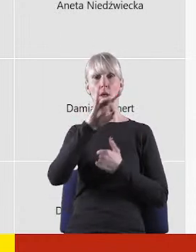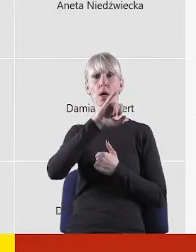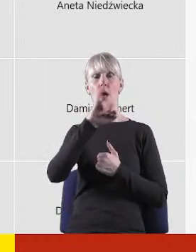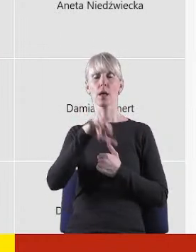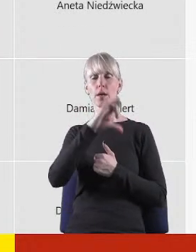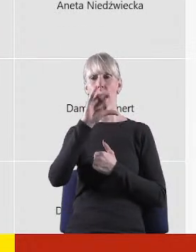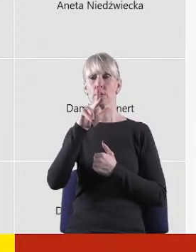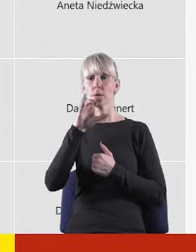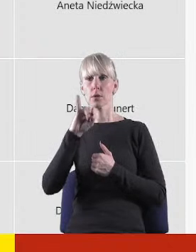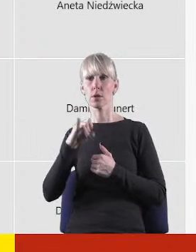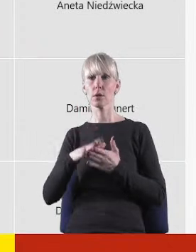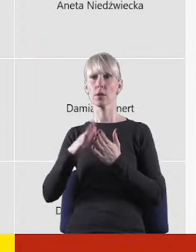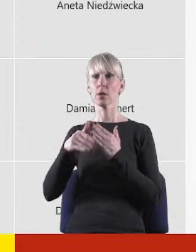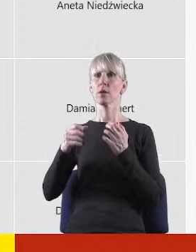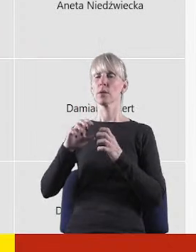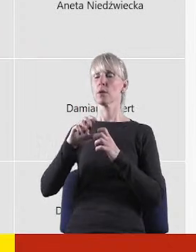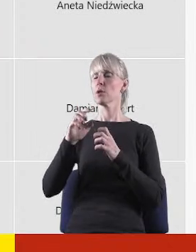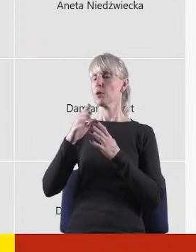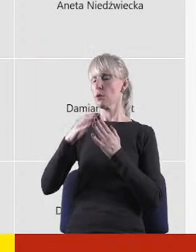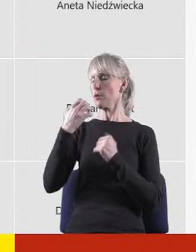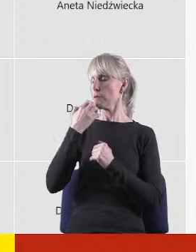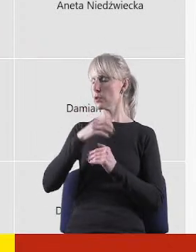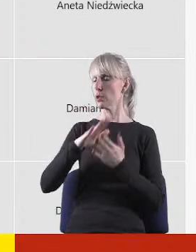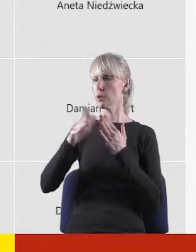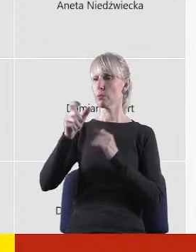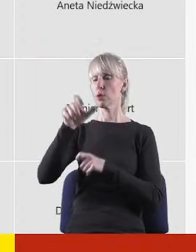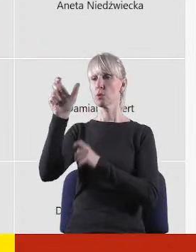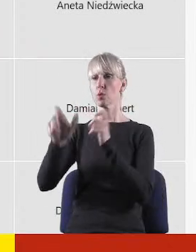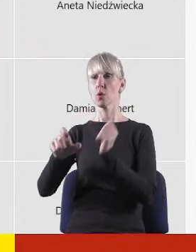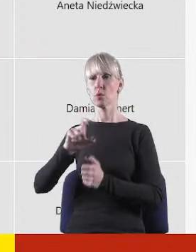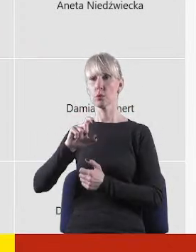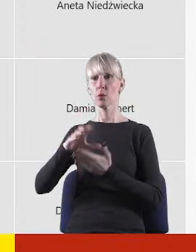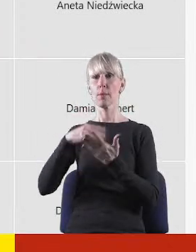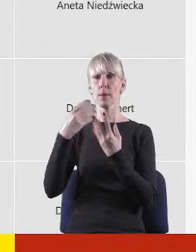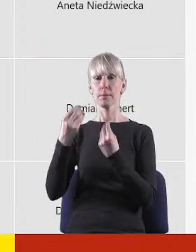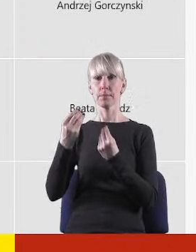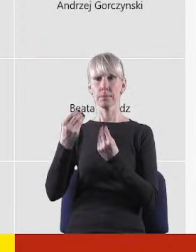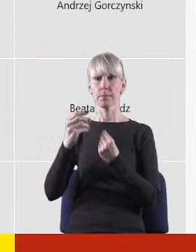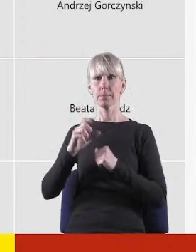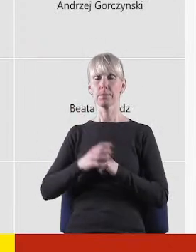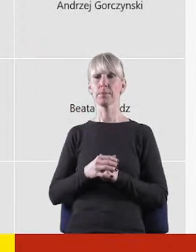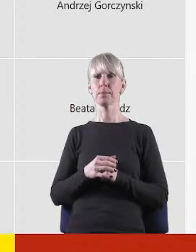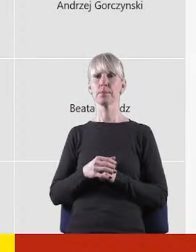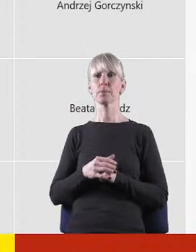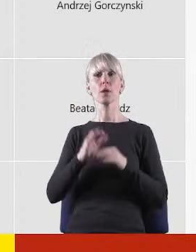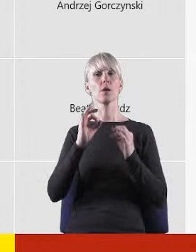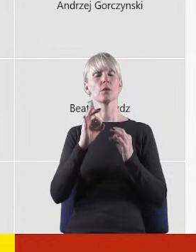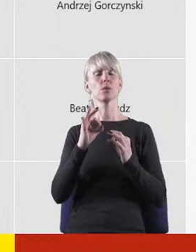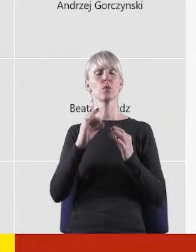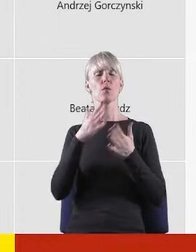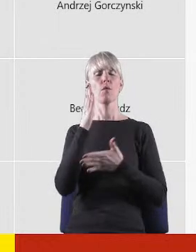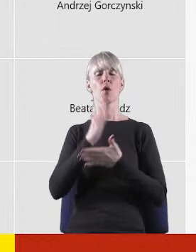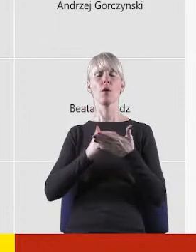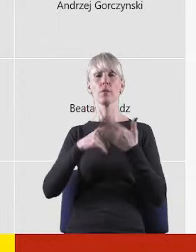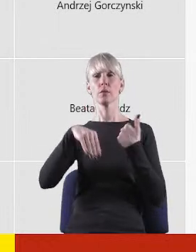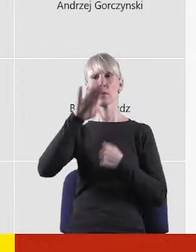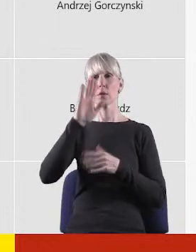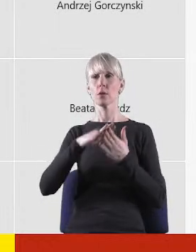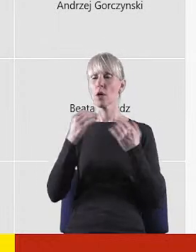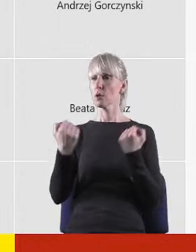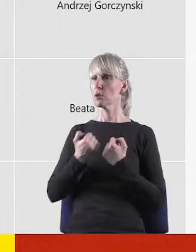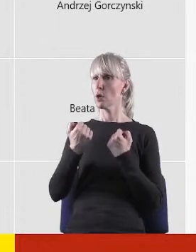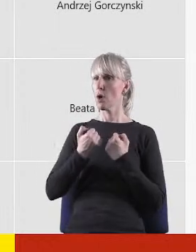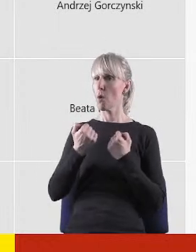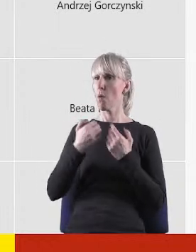i wcześniej przez pana skarbnika. Rzeczywiście chyba w naszym województwie wyjątkowo dobrze działa